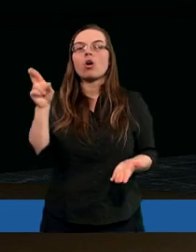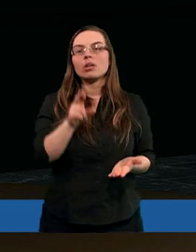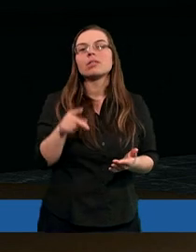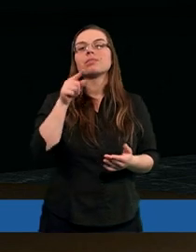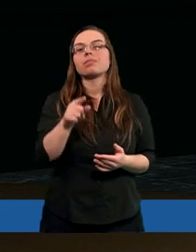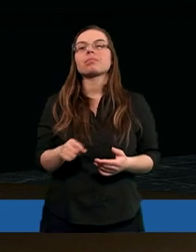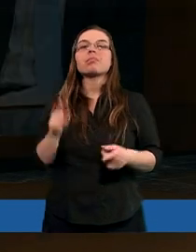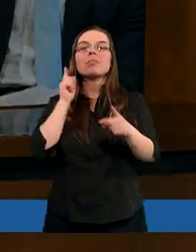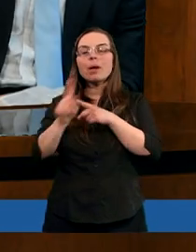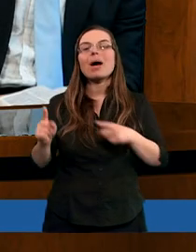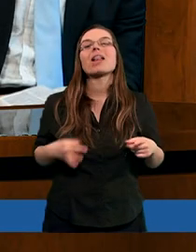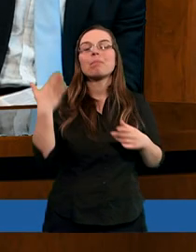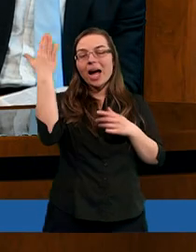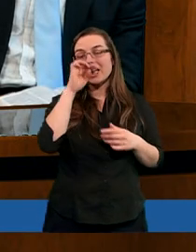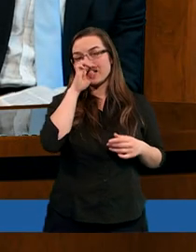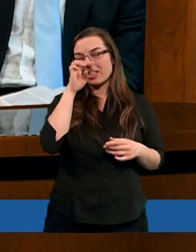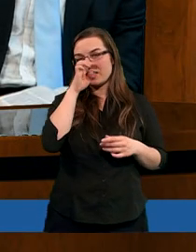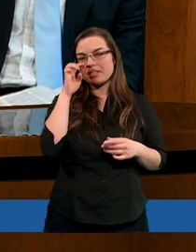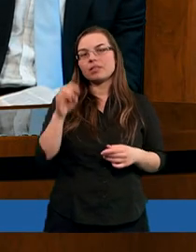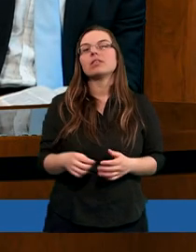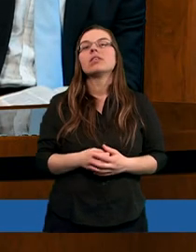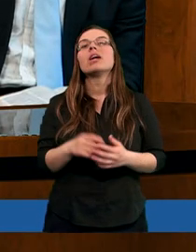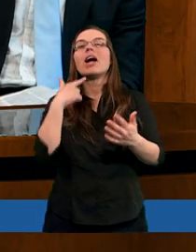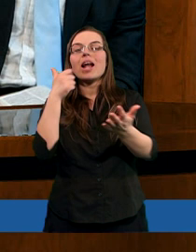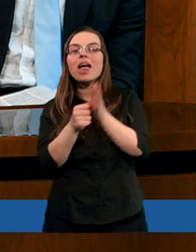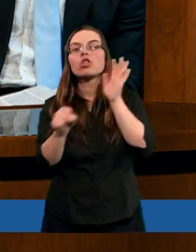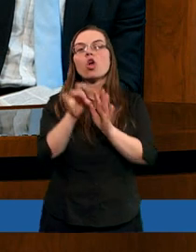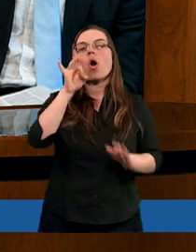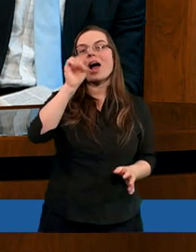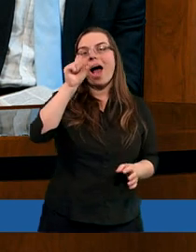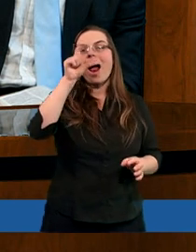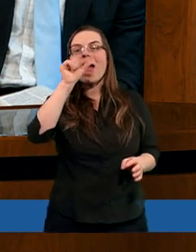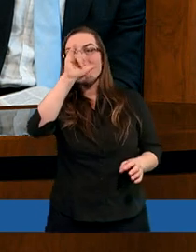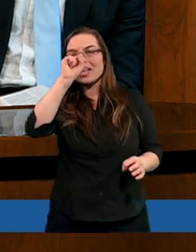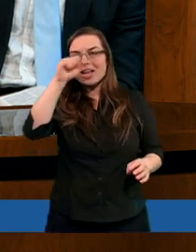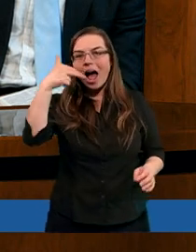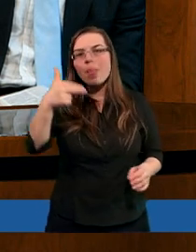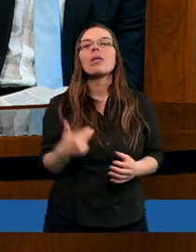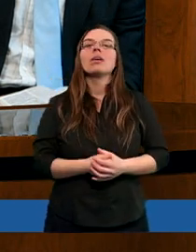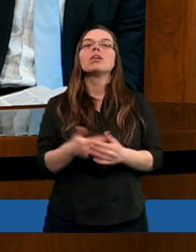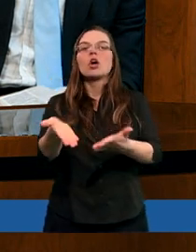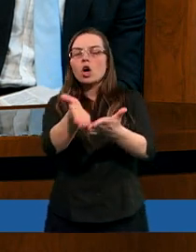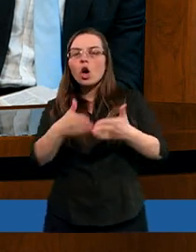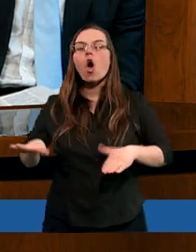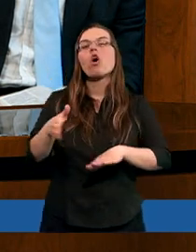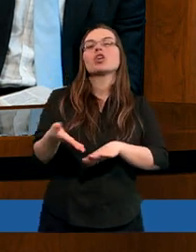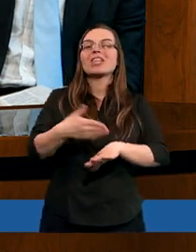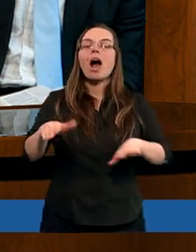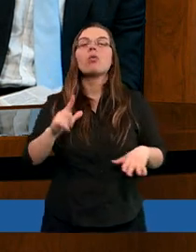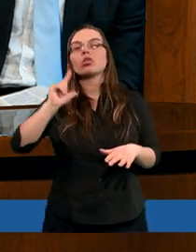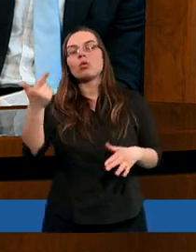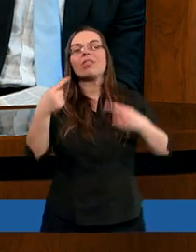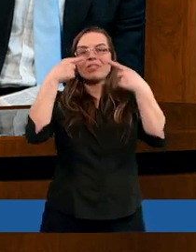Jakub, brat pański. W liście do Galacjan, w rozdziale drugim